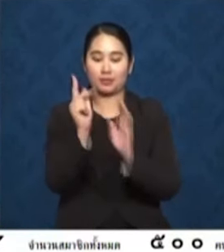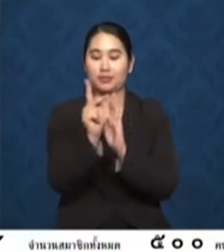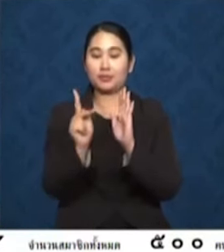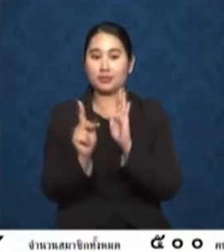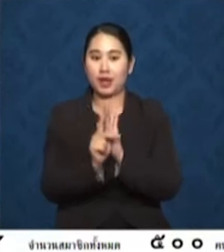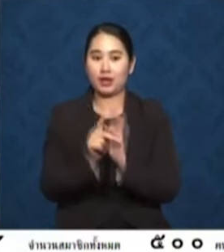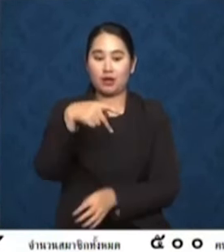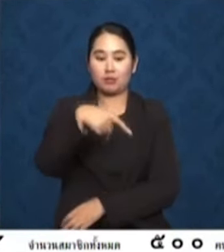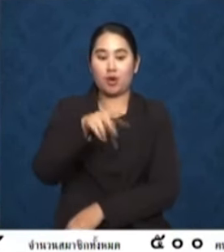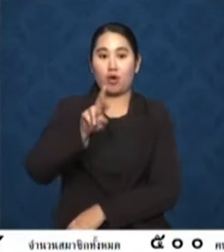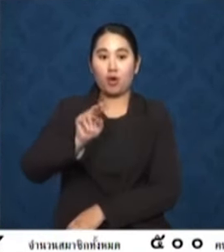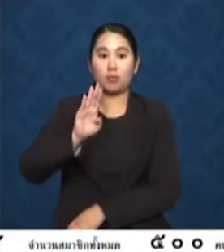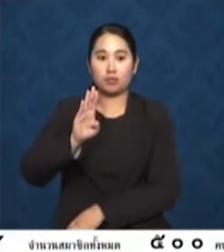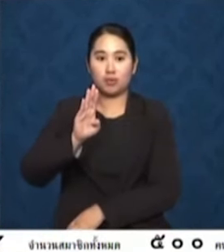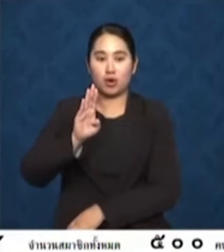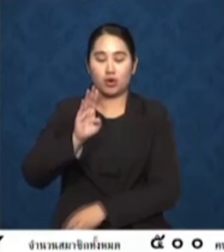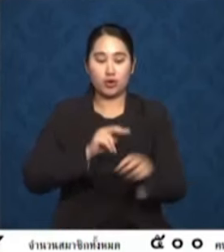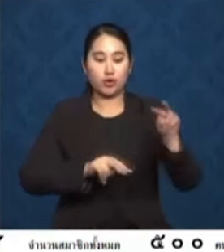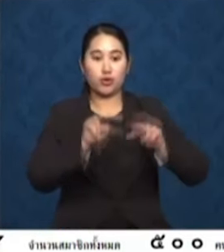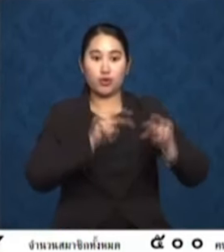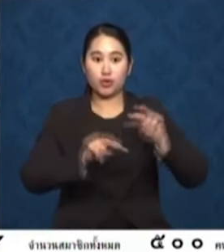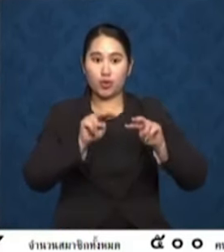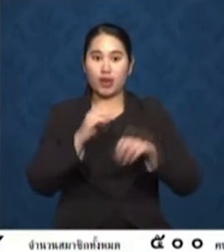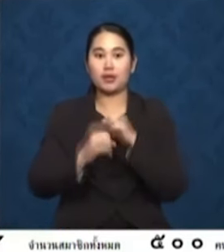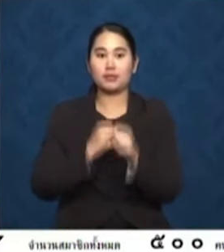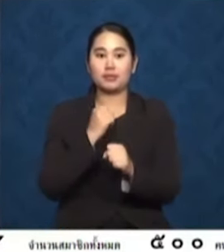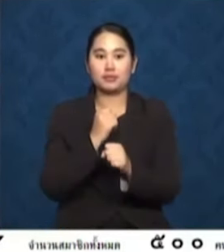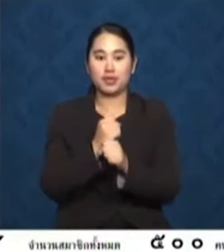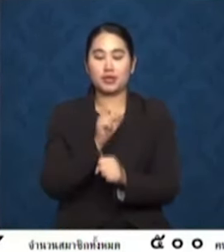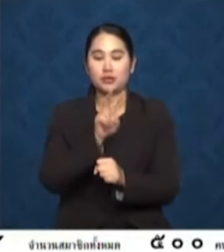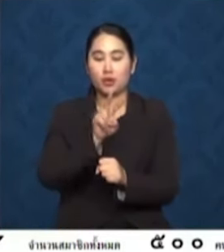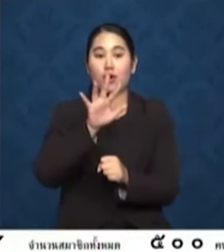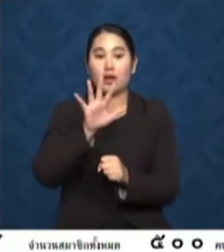ราชบัญญัติการถวายความปลอดภัยพุทธศักราช